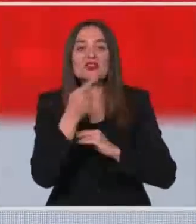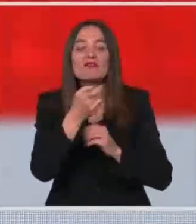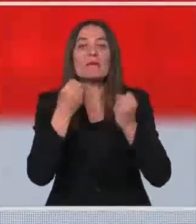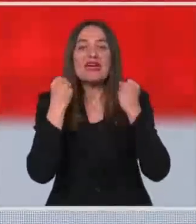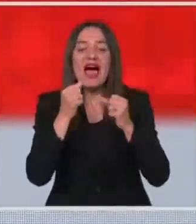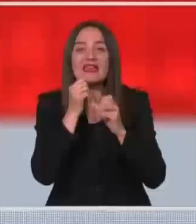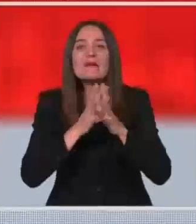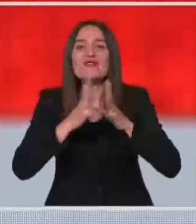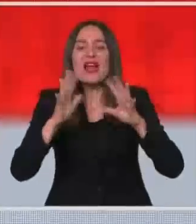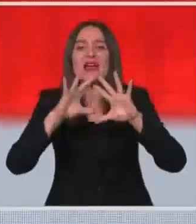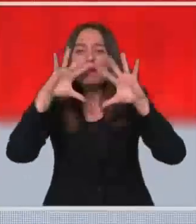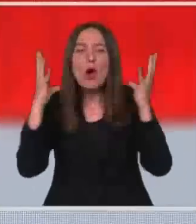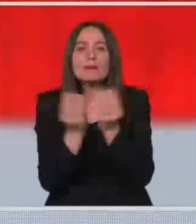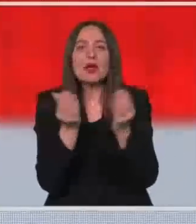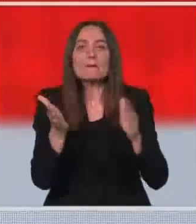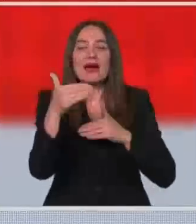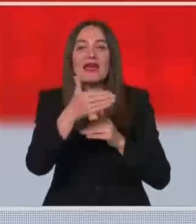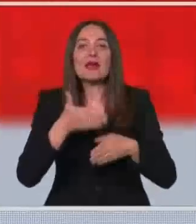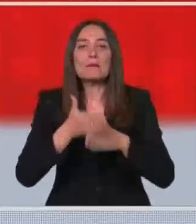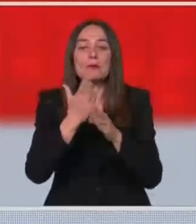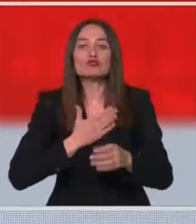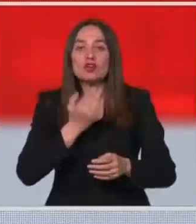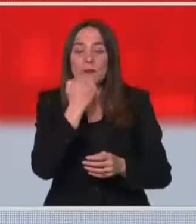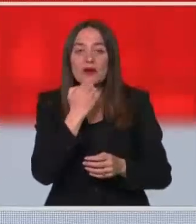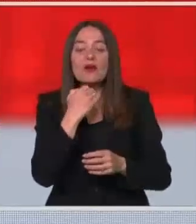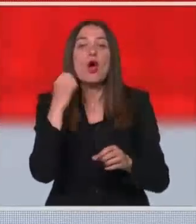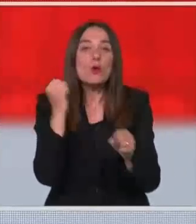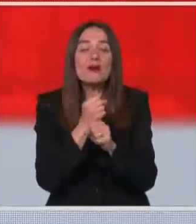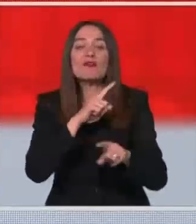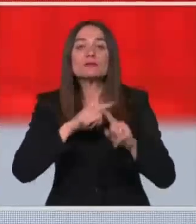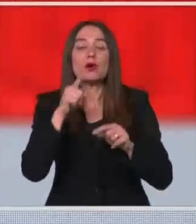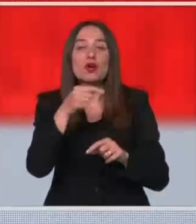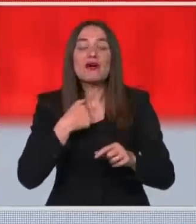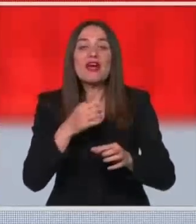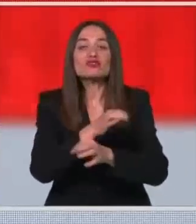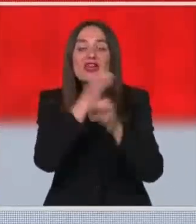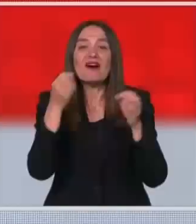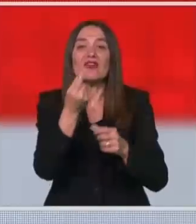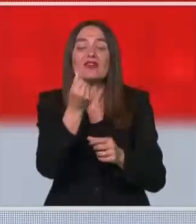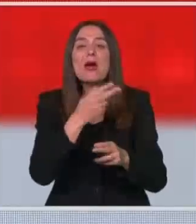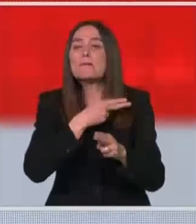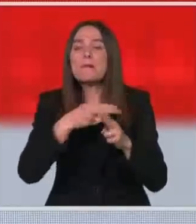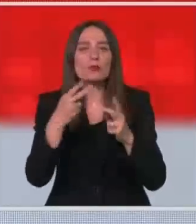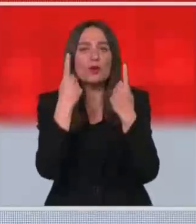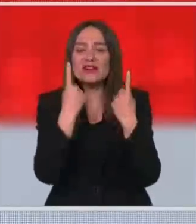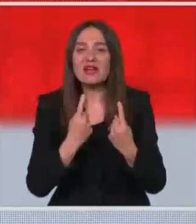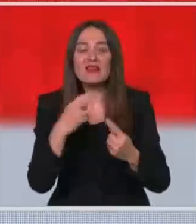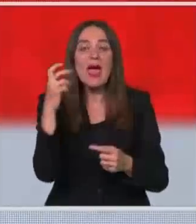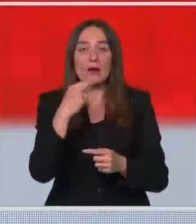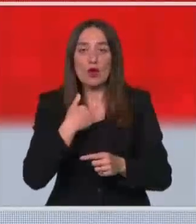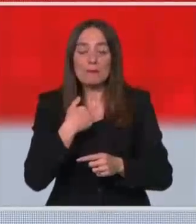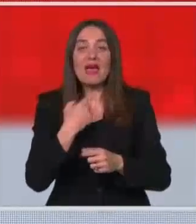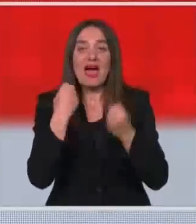jakim i velikim obimnim paketom pomoći naše privrede, upravo zbog toga što su naše javne finansije potpuno stabilne, ekonomija nam je